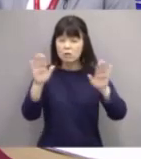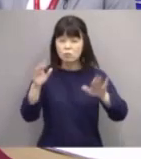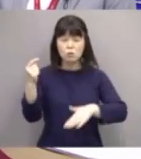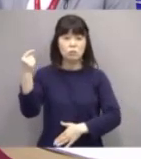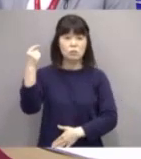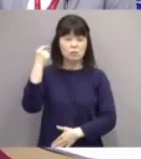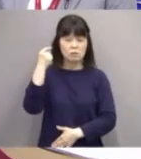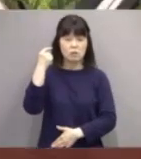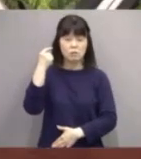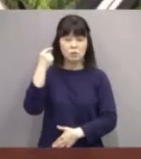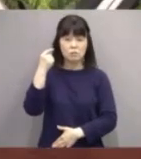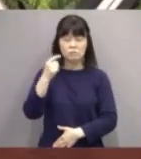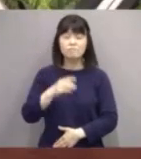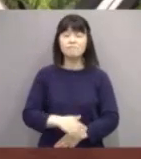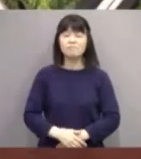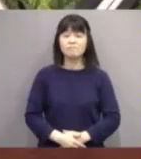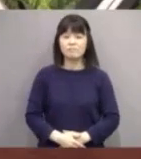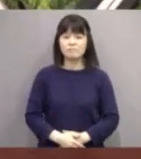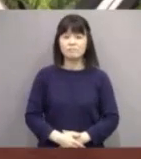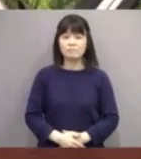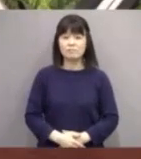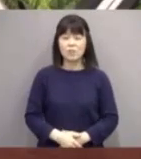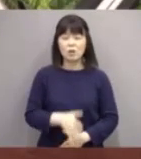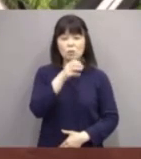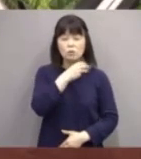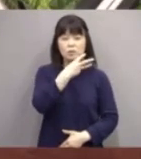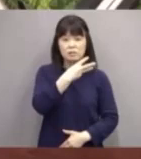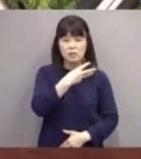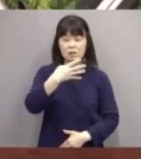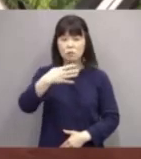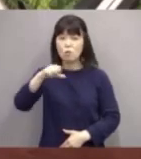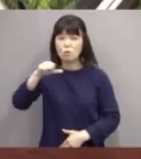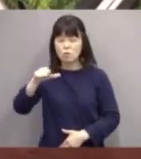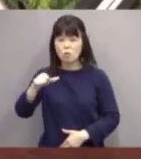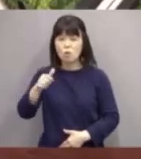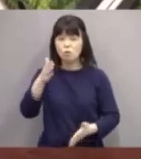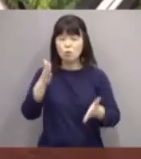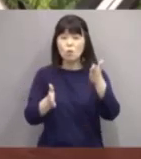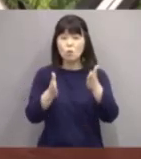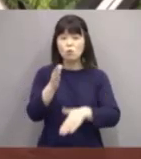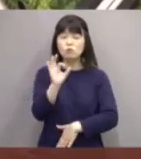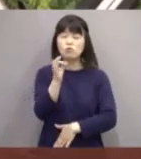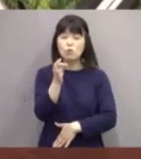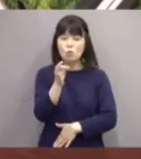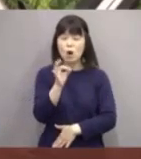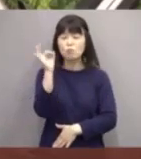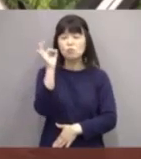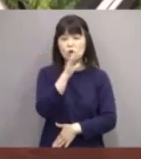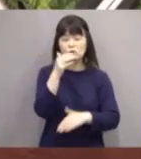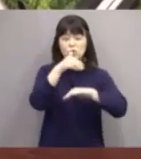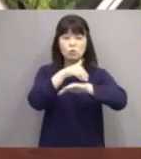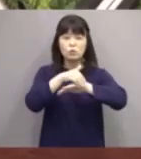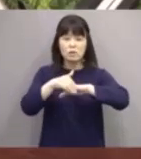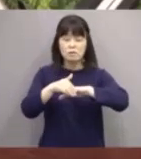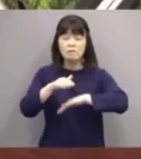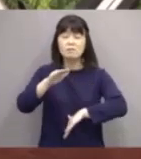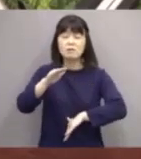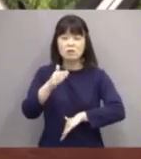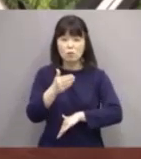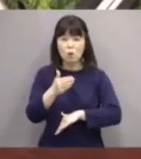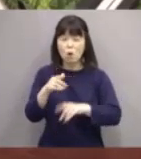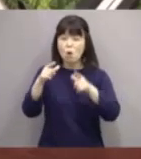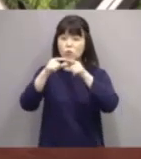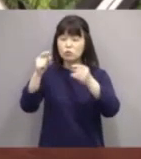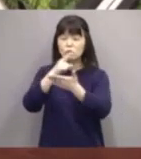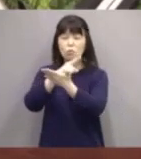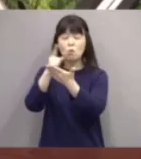ね。 そうですね、3歳から5歳児の保育料は無料になる予定です。しかし今のところ国の